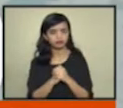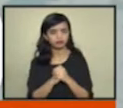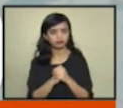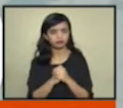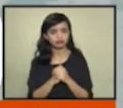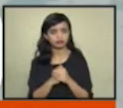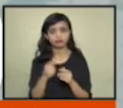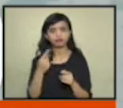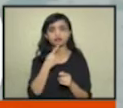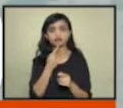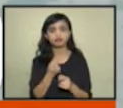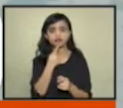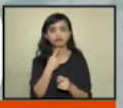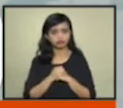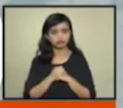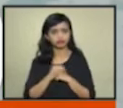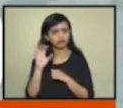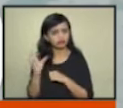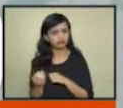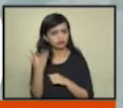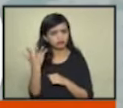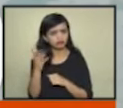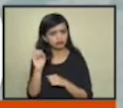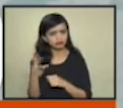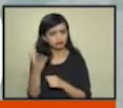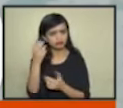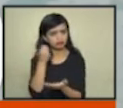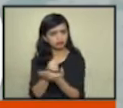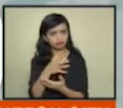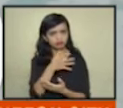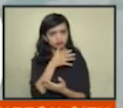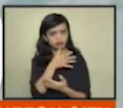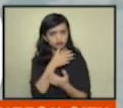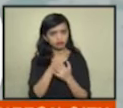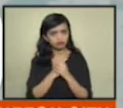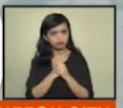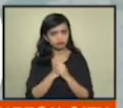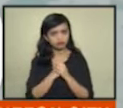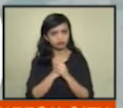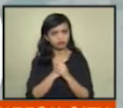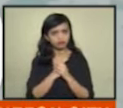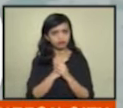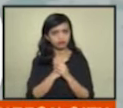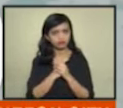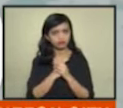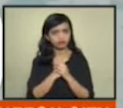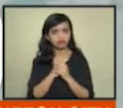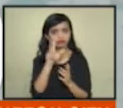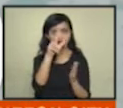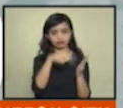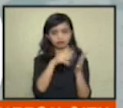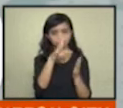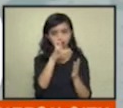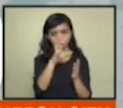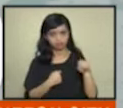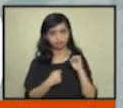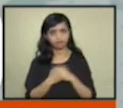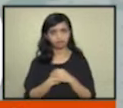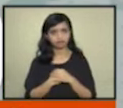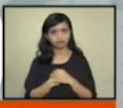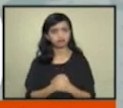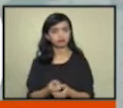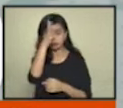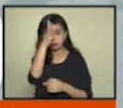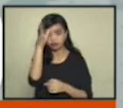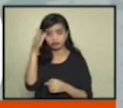sir. Nagtatrabaho ng gusto, sir. Pagkano pong pasweldo sa inyo, Nay? Sa akin po, sir, 3-5 lang sa isang buwan, sir. Okay,